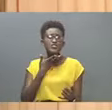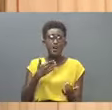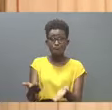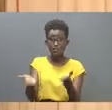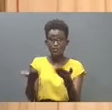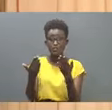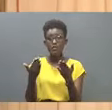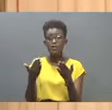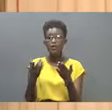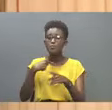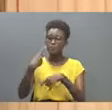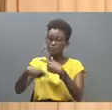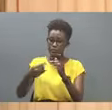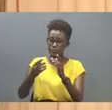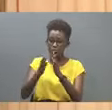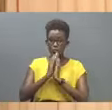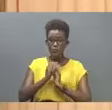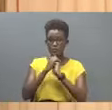bénisse.